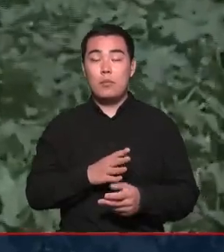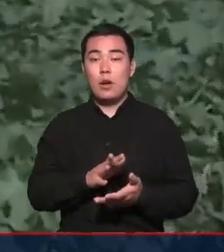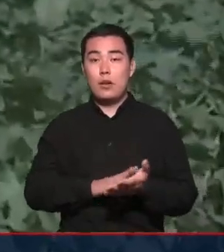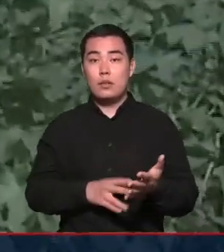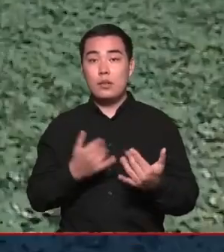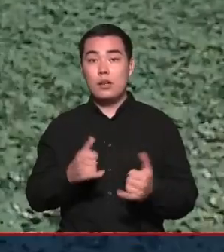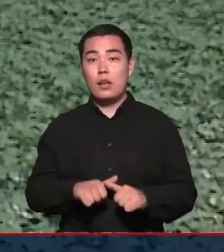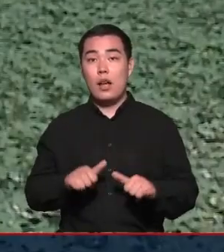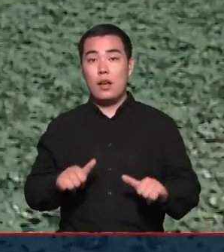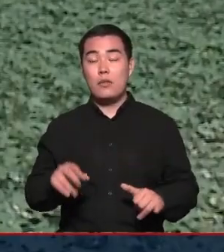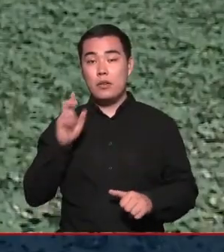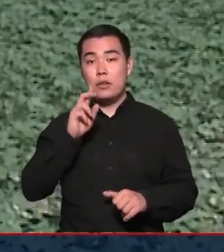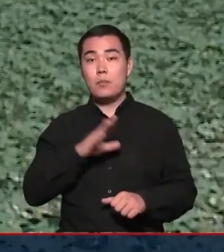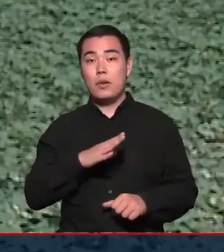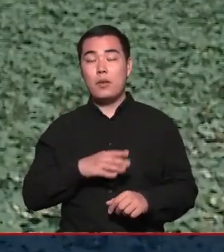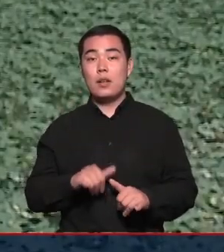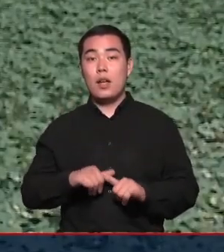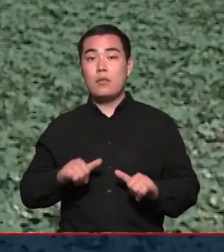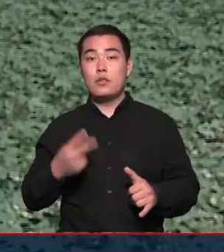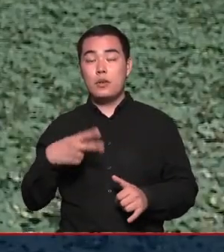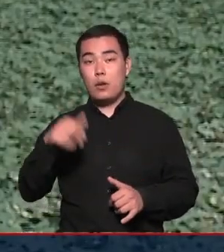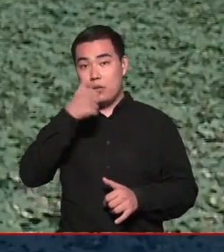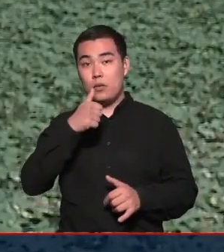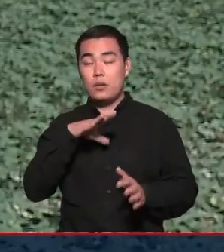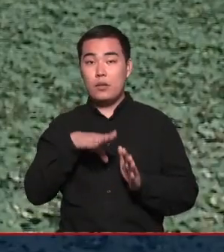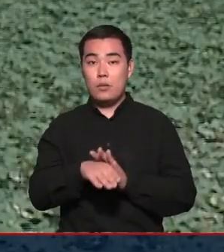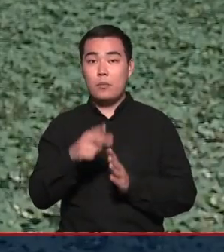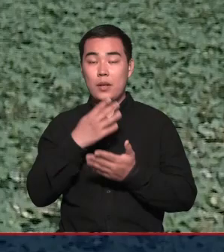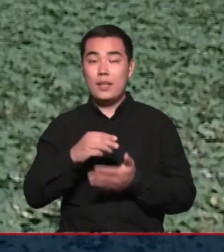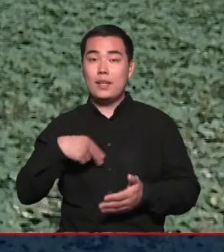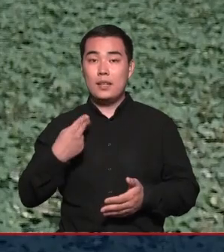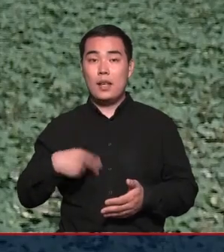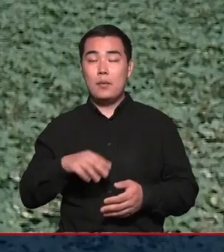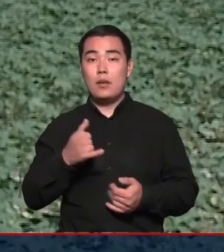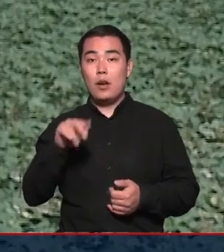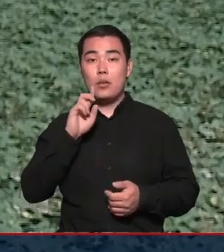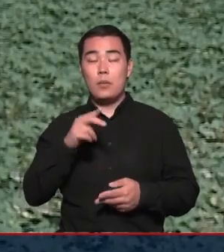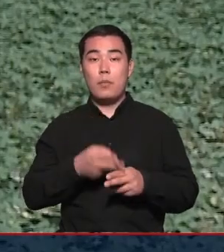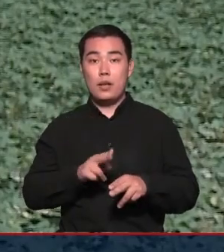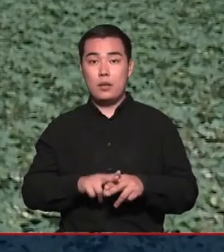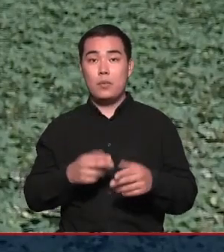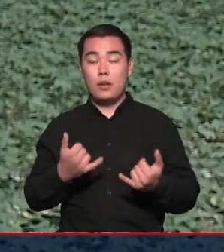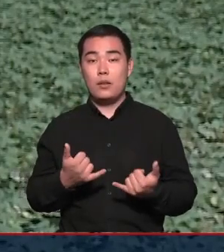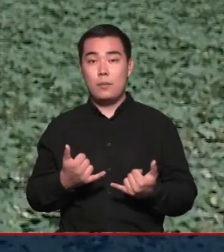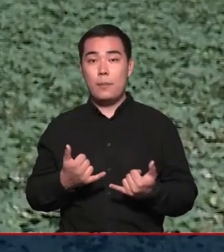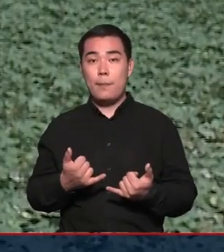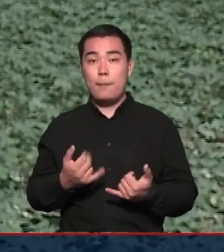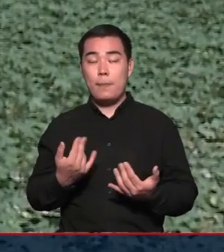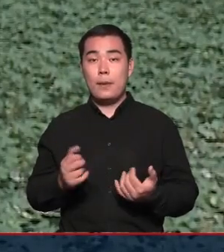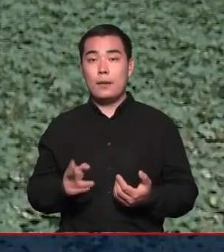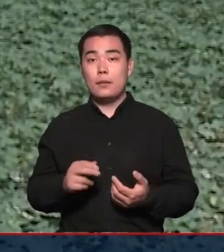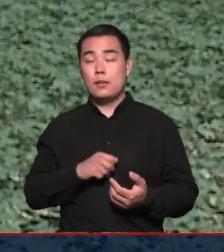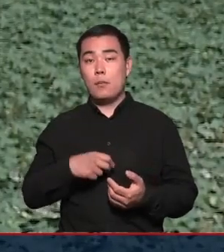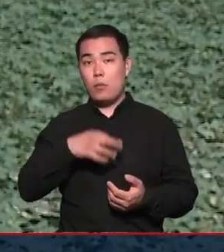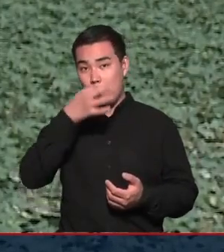ел дамып кетті кейінгі 20 жылдың ішінде Қытай мемлекеті. Содан біз сол жақтың